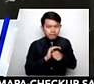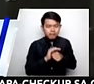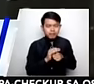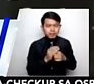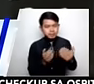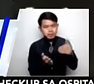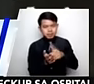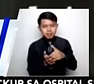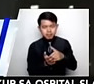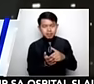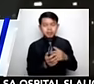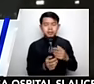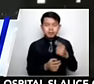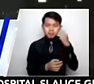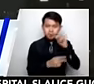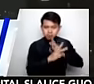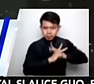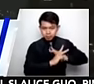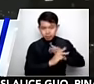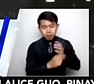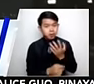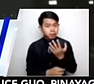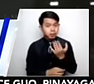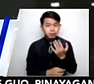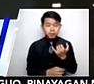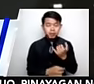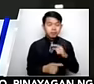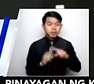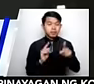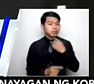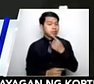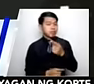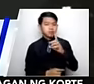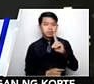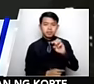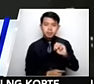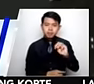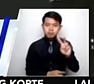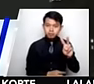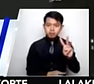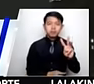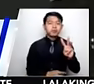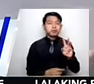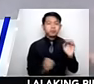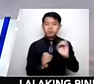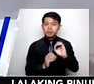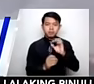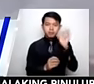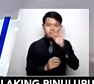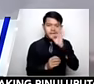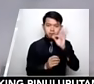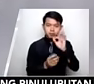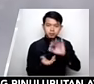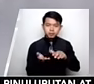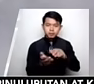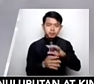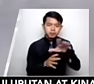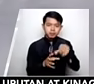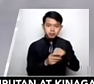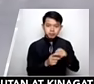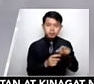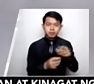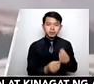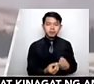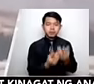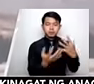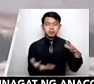Department of migrant workers o dmw walang Pilipinong nadamay sa airstrikes sa gitna ng